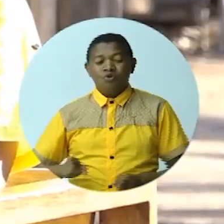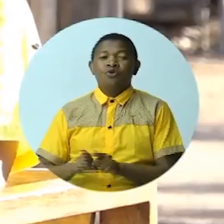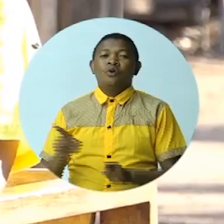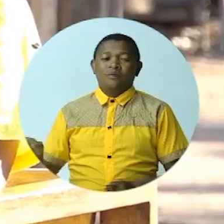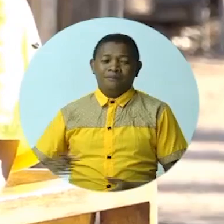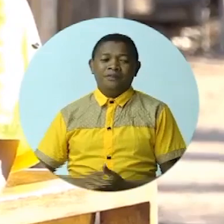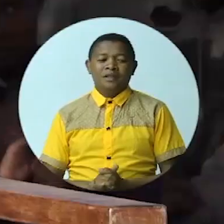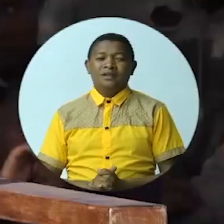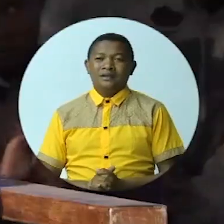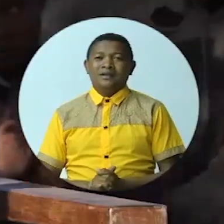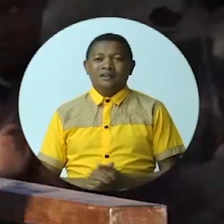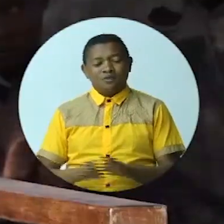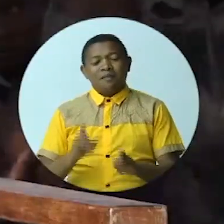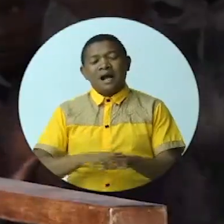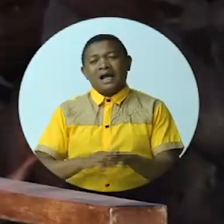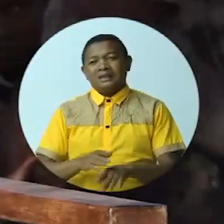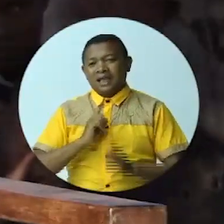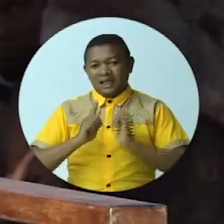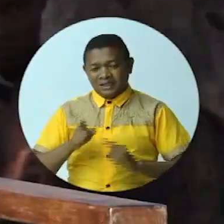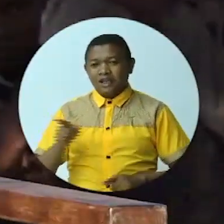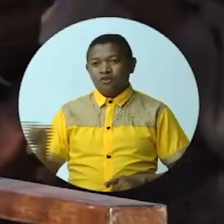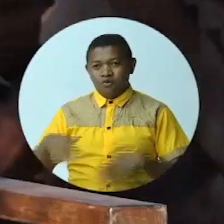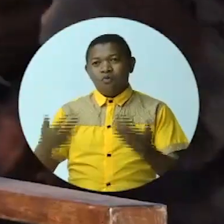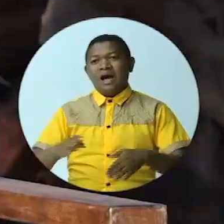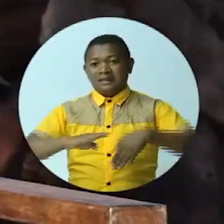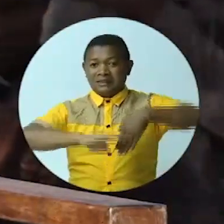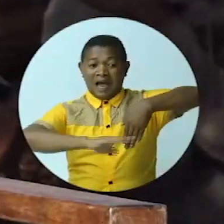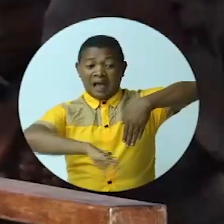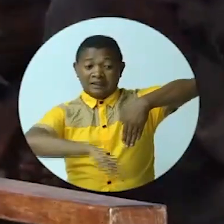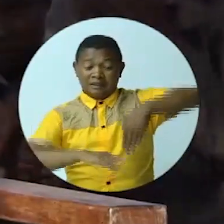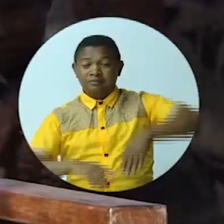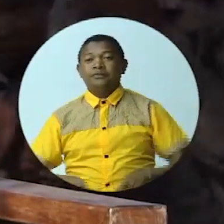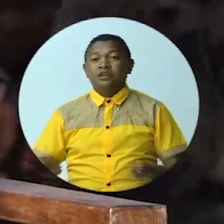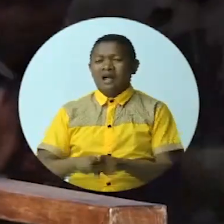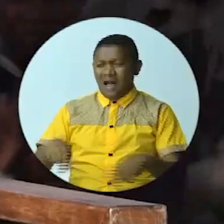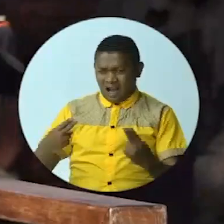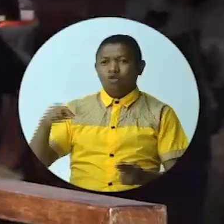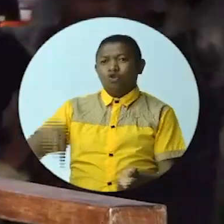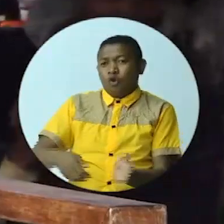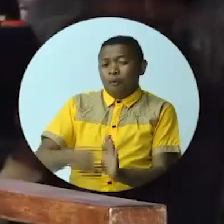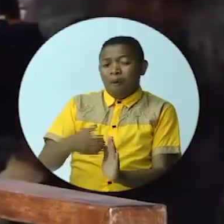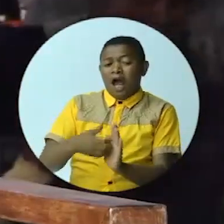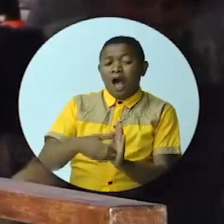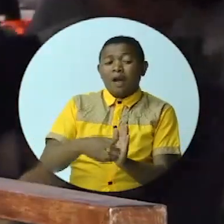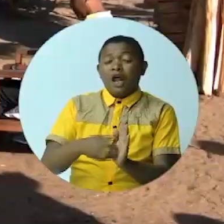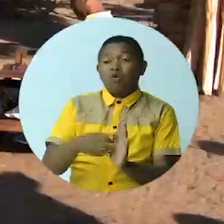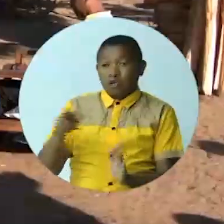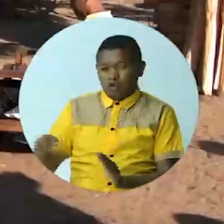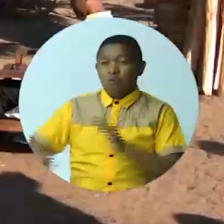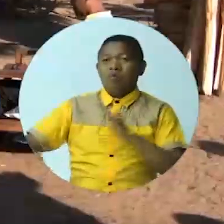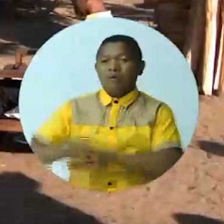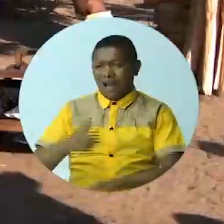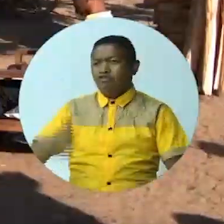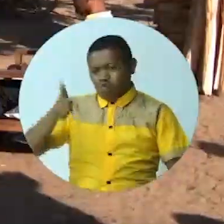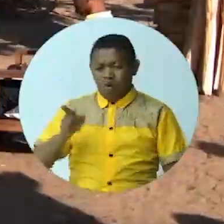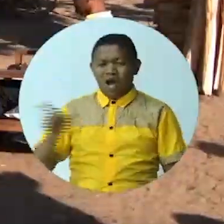an'ny resaka zay tia mitapany atsimon'ny nosy a satria rarotina tokoa moa izao fandalovan'ny filoha atia atsimon'ny nosy